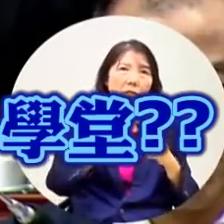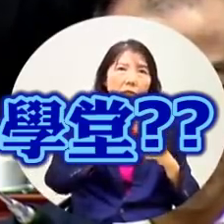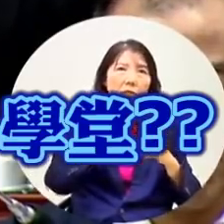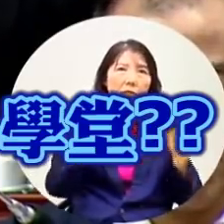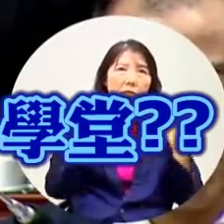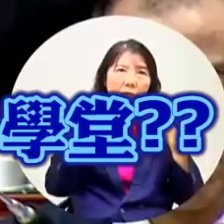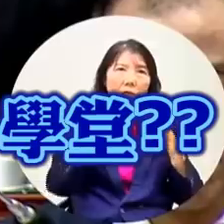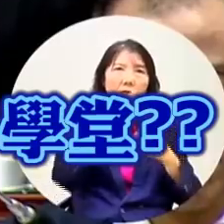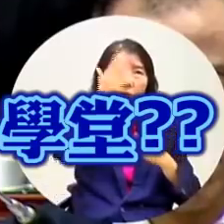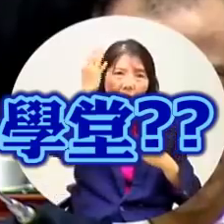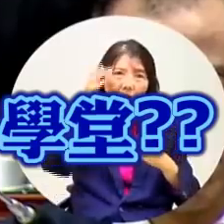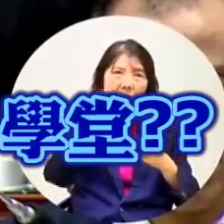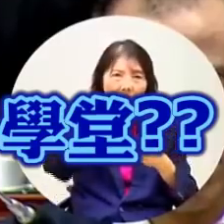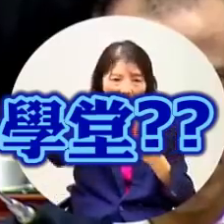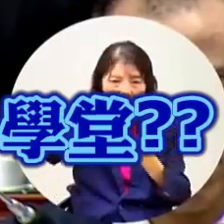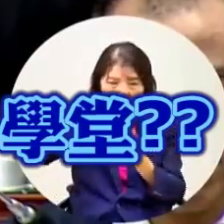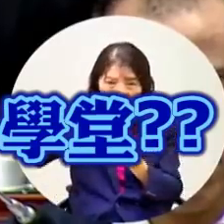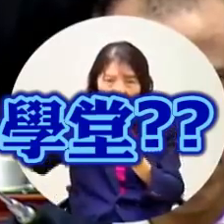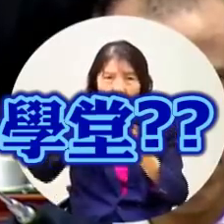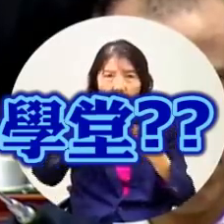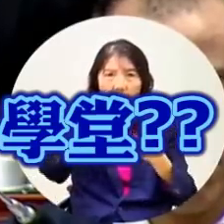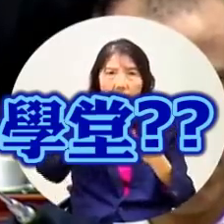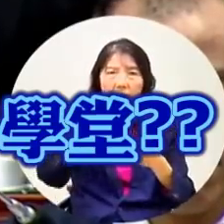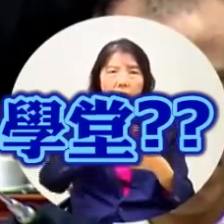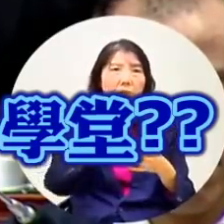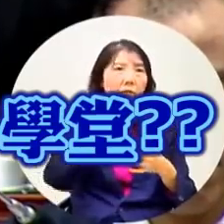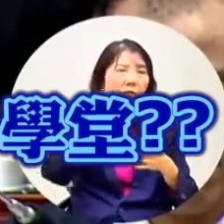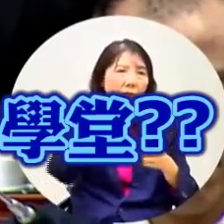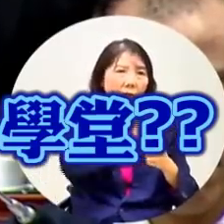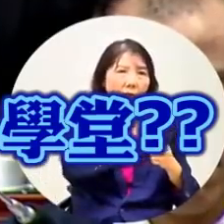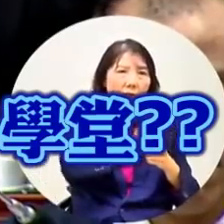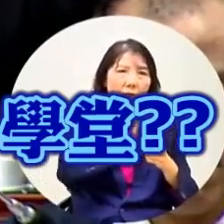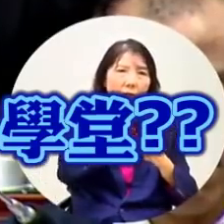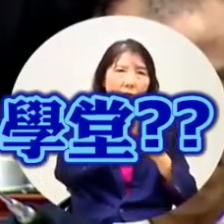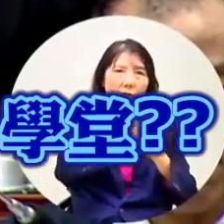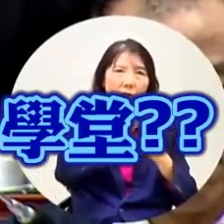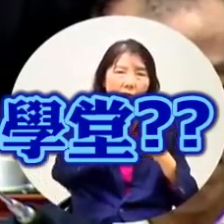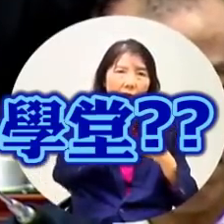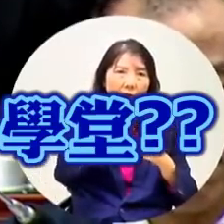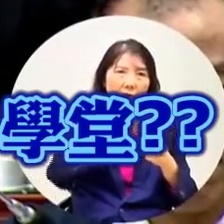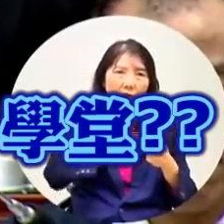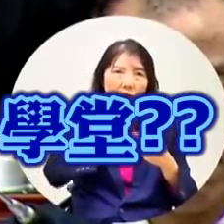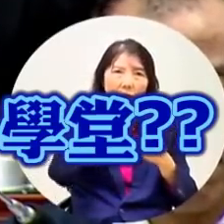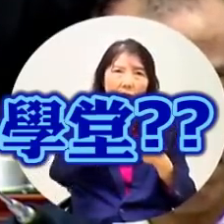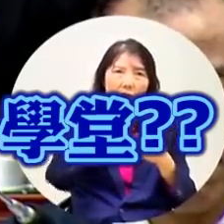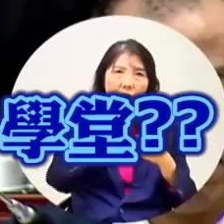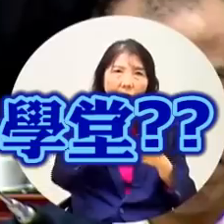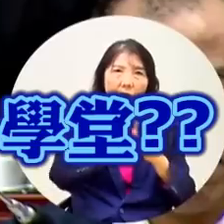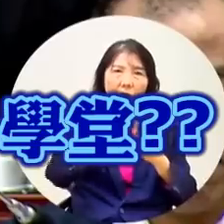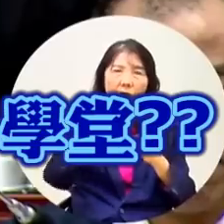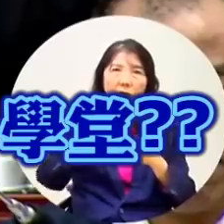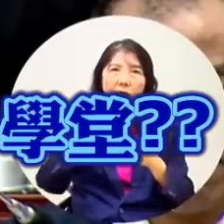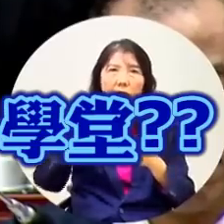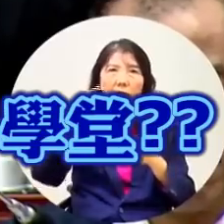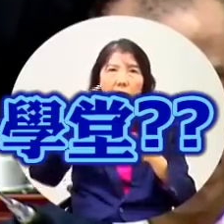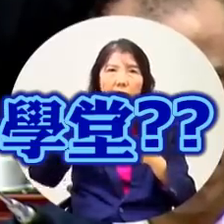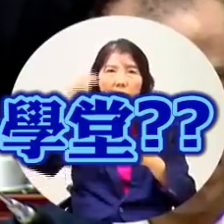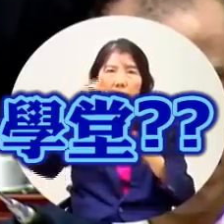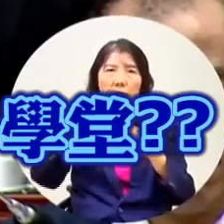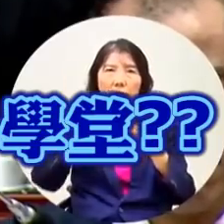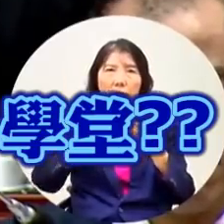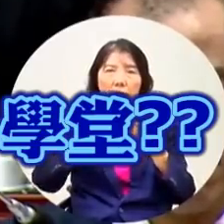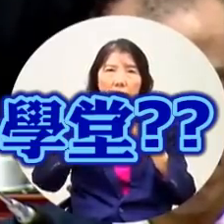主编，他妈妈做他妈妈工作，赵子渊纳自己的税，高祖密纳自己的